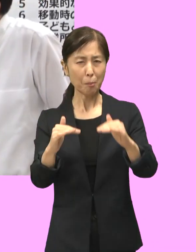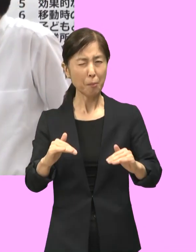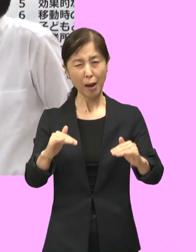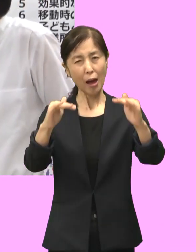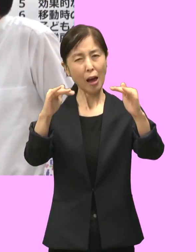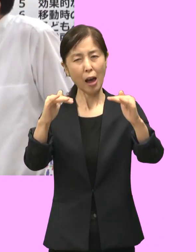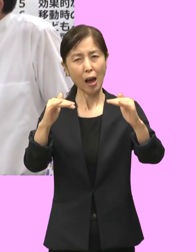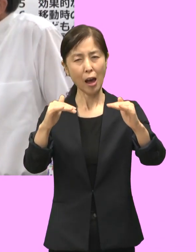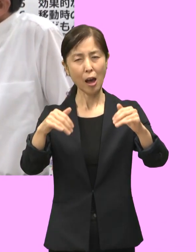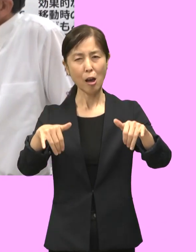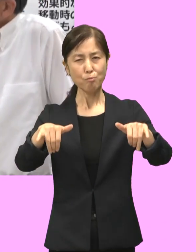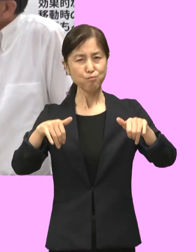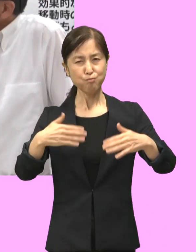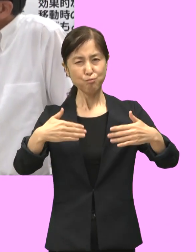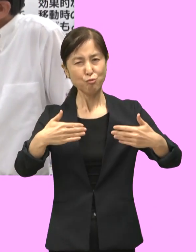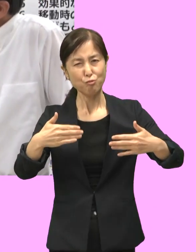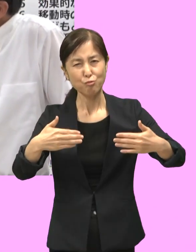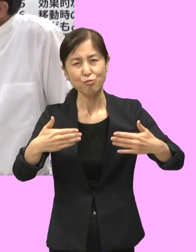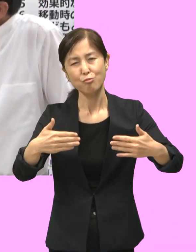台出します。